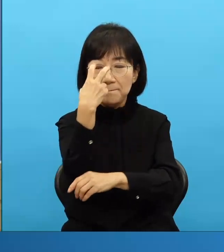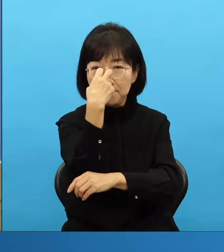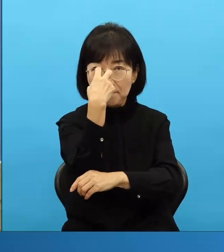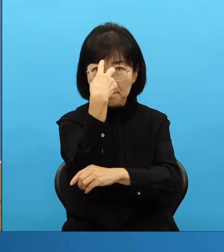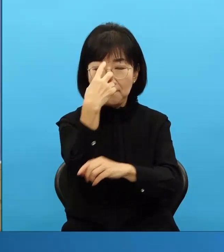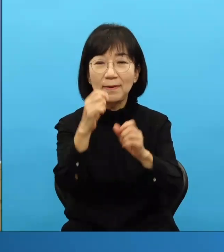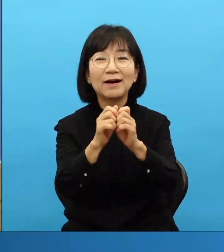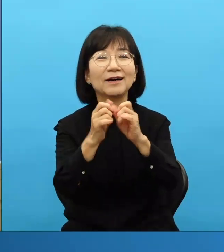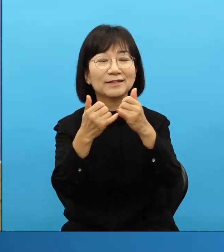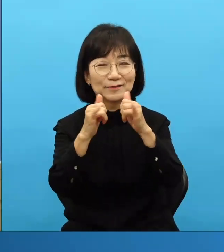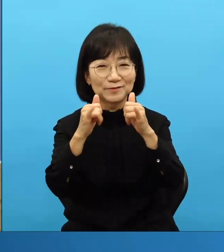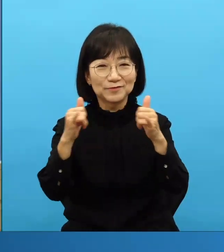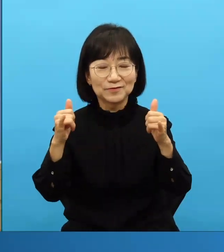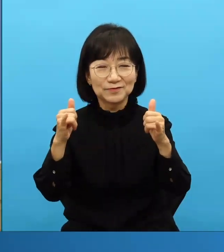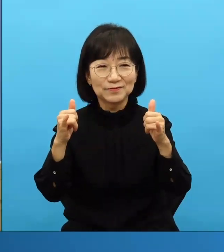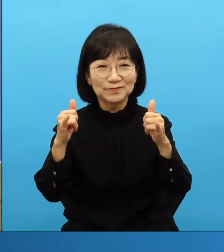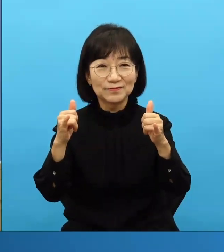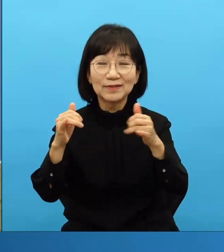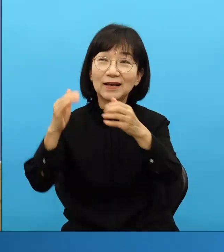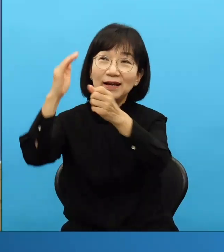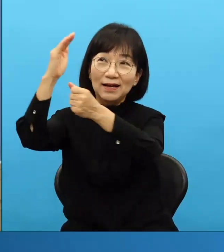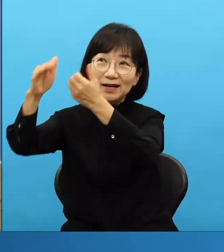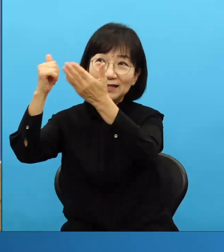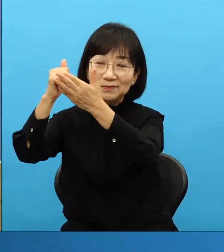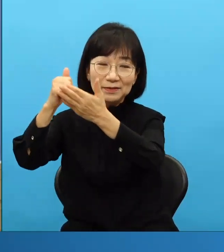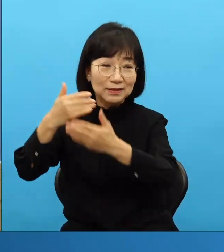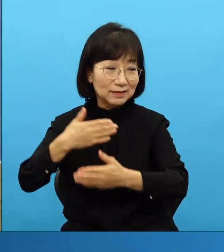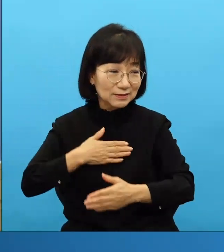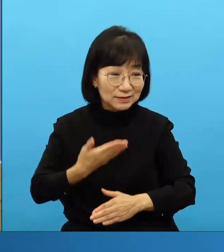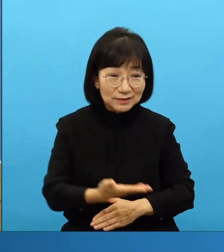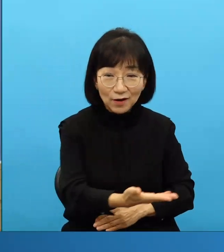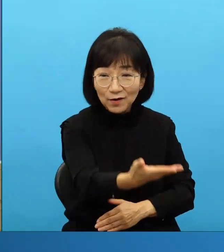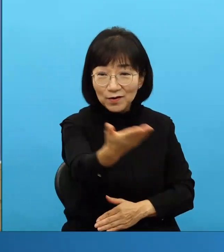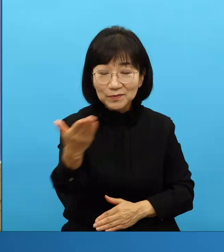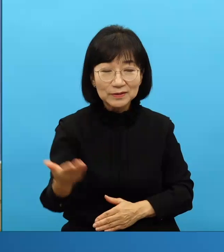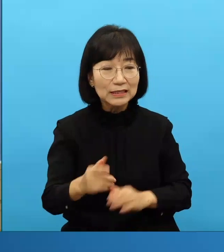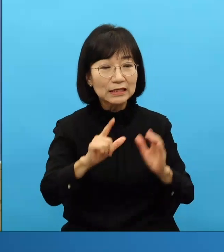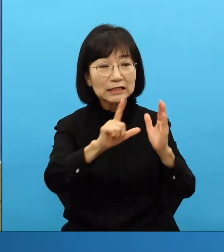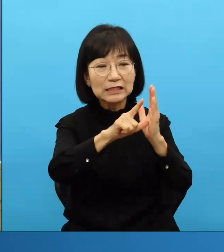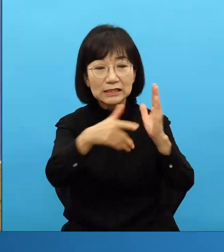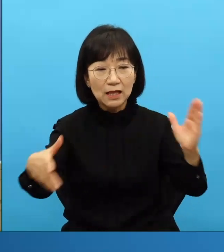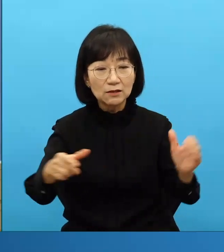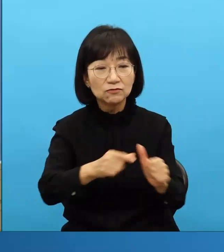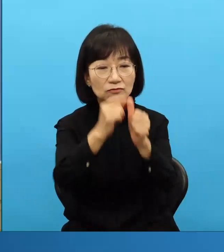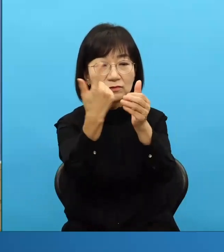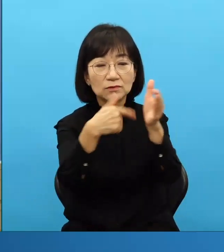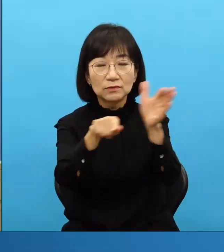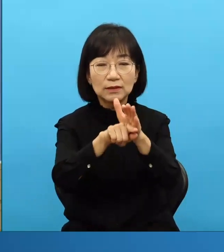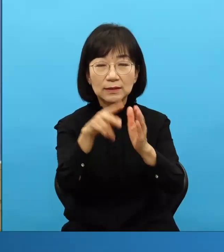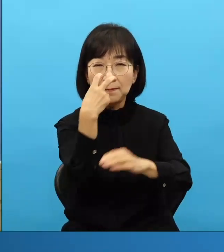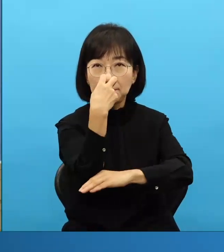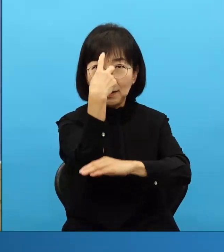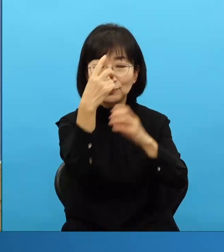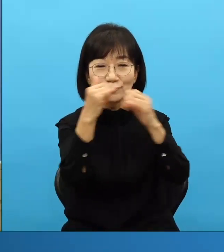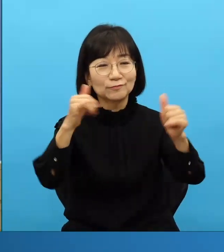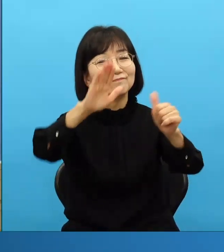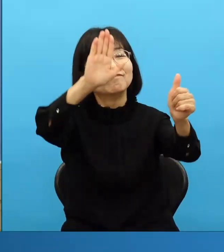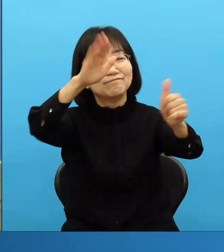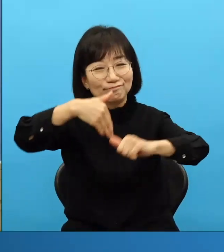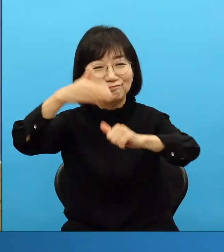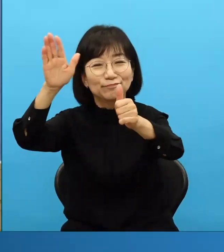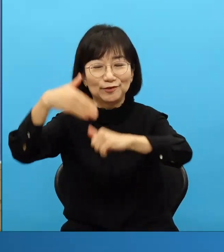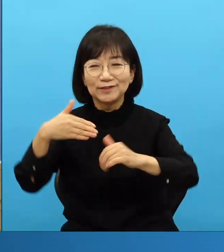save this age. 자, 하나님이 저와 여러분을 이 시대 살릴 파수꾼으로 부르셨습니다. God has called you and I as a watchman to save this age. 네, 파수꾼에게는